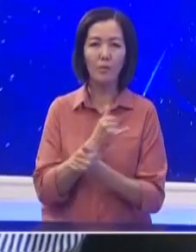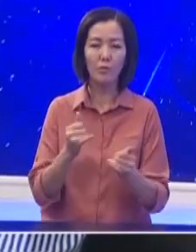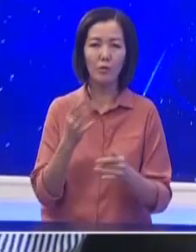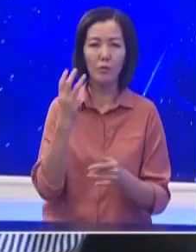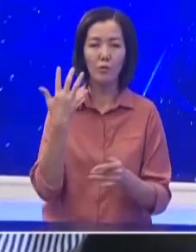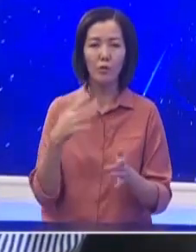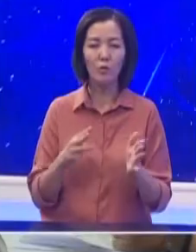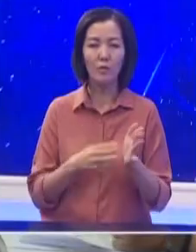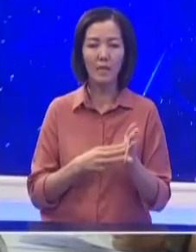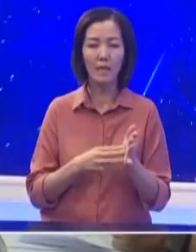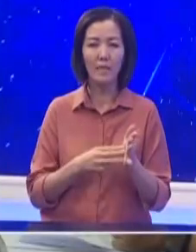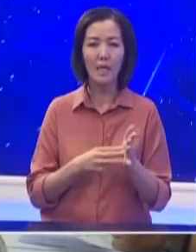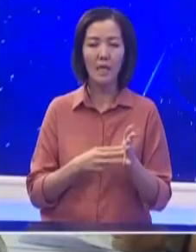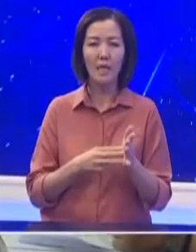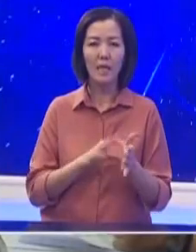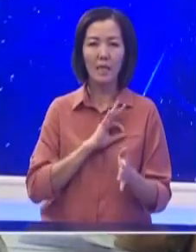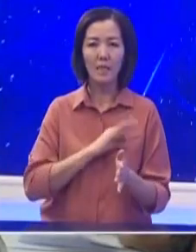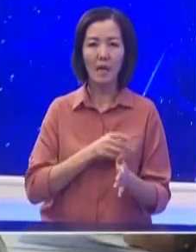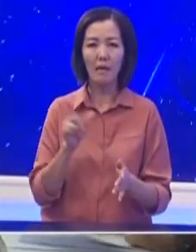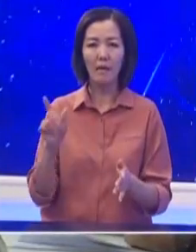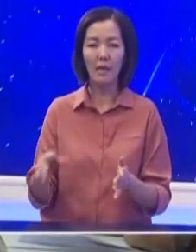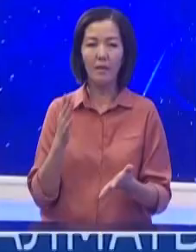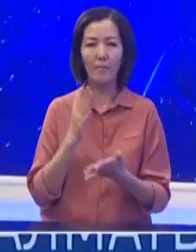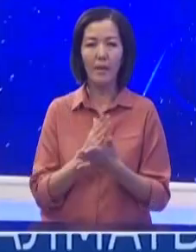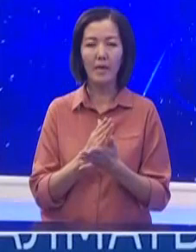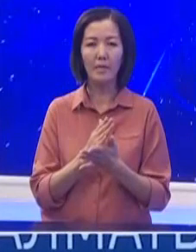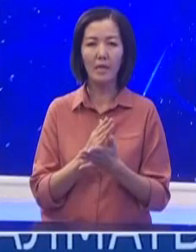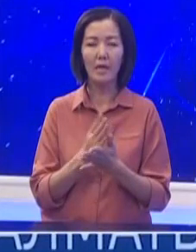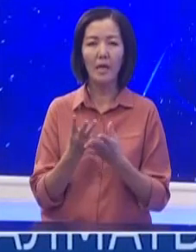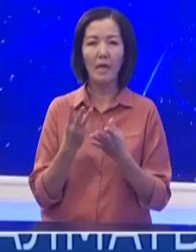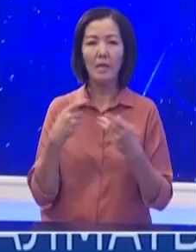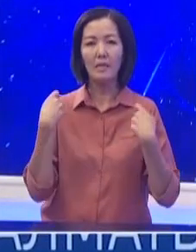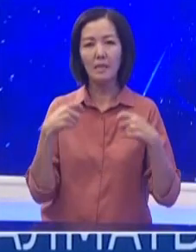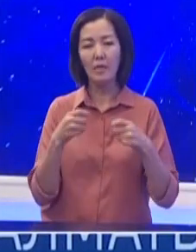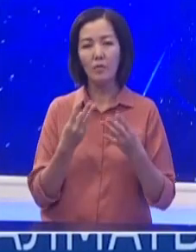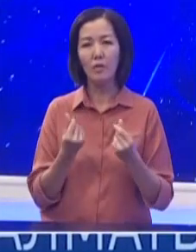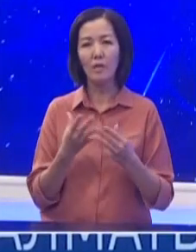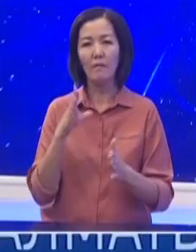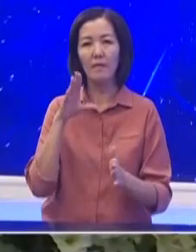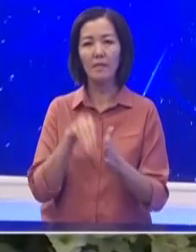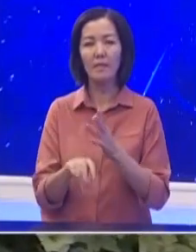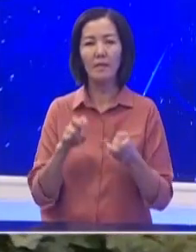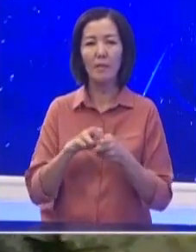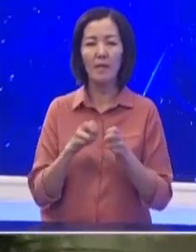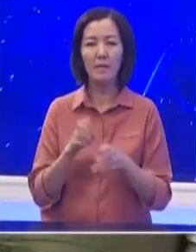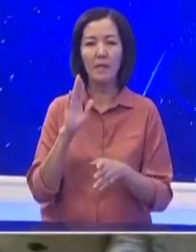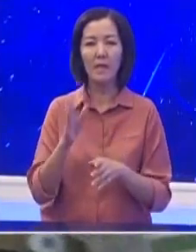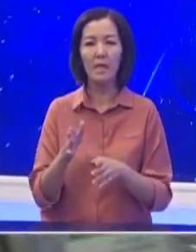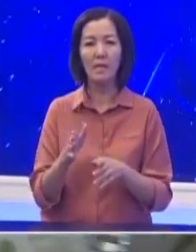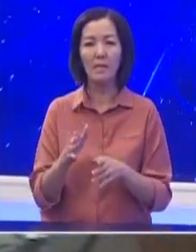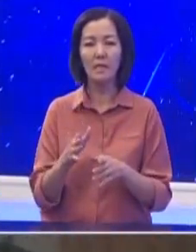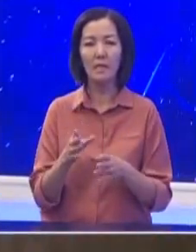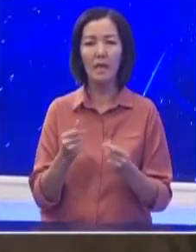көрсететін 358 заңгер бар. Мамандар коммерциялық және инвестициялық мәселелерді қарастырады. Нақтырақ айтсақ, берешекті өндіріп